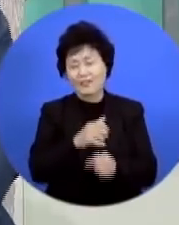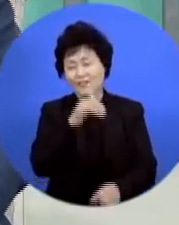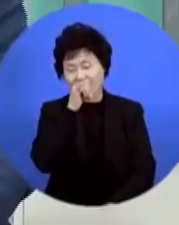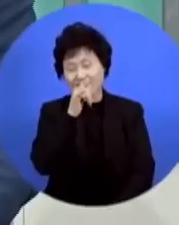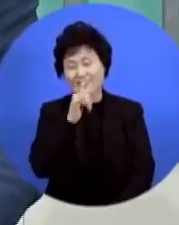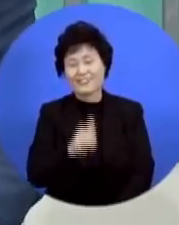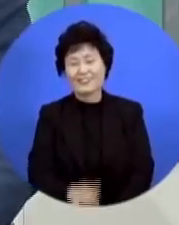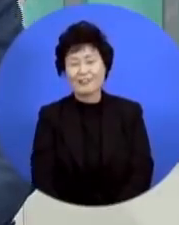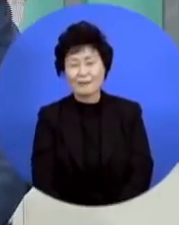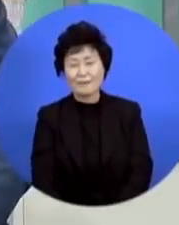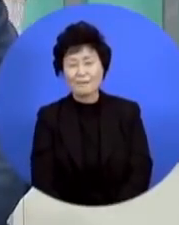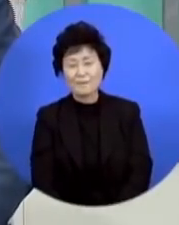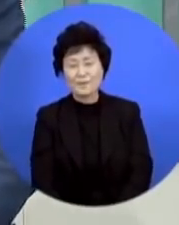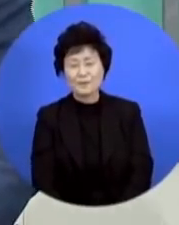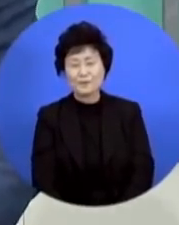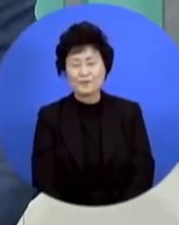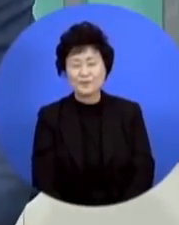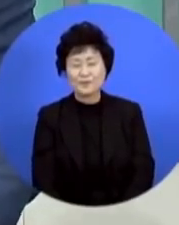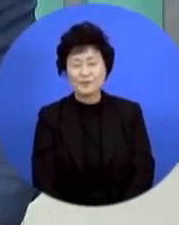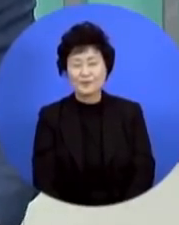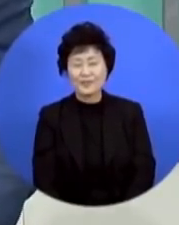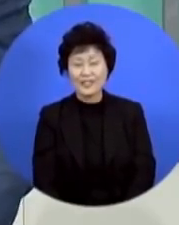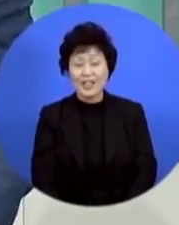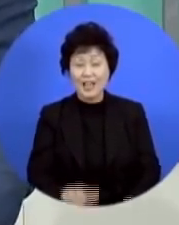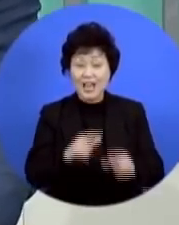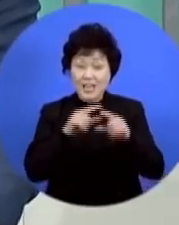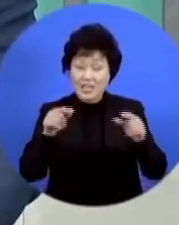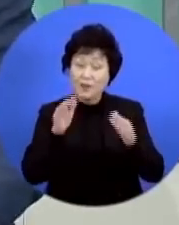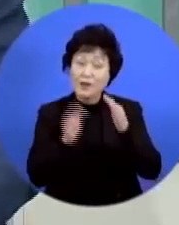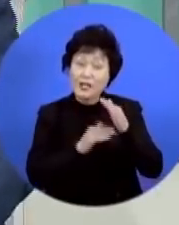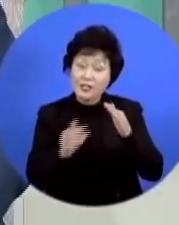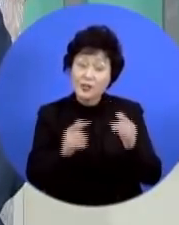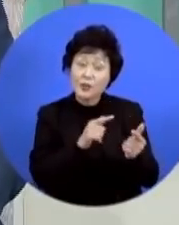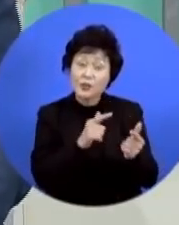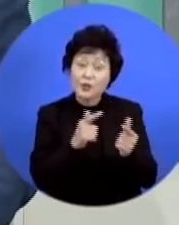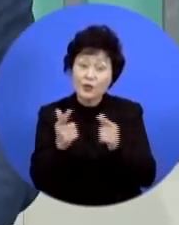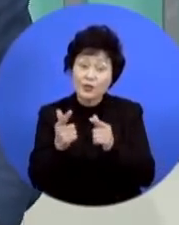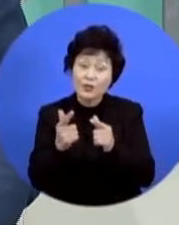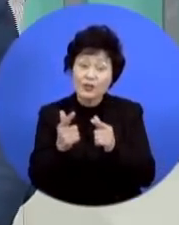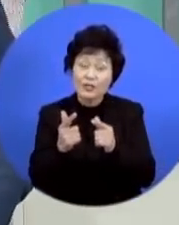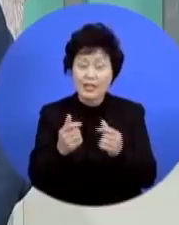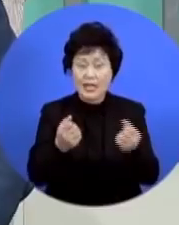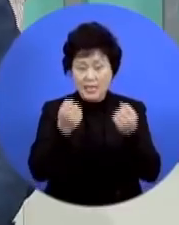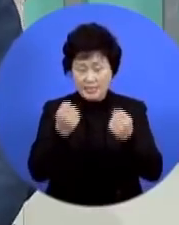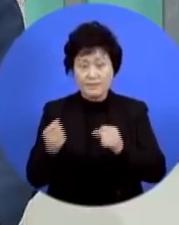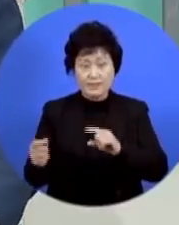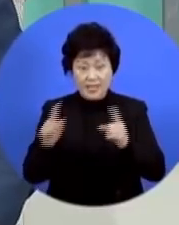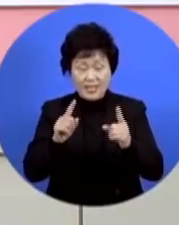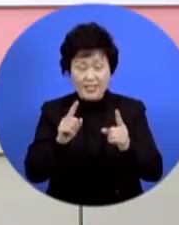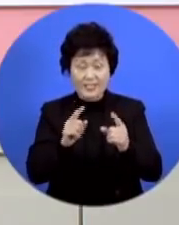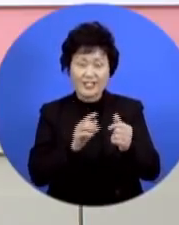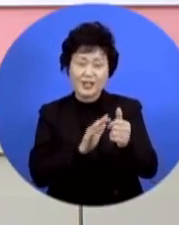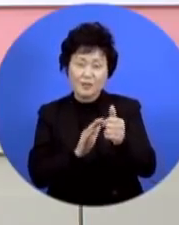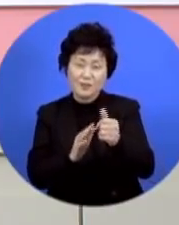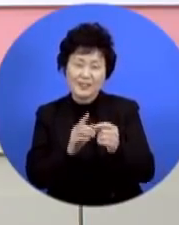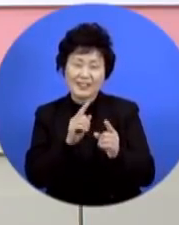그 우리 일반 성도님들에게도 네. 좀 힘 좀 내시라고 권면의 말씀 좀 네. 해주세요. 주일 학교 애들 좀 했고. 네.